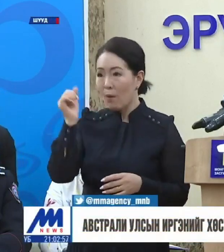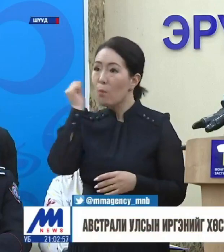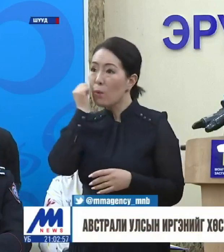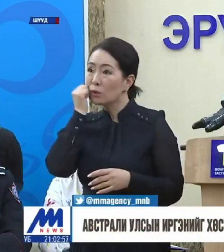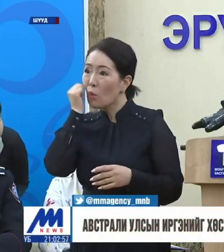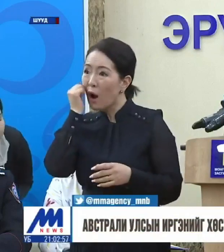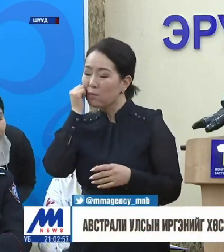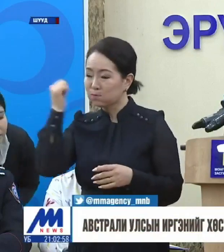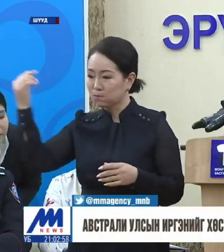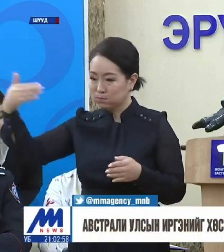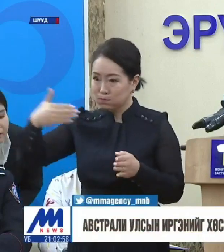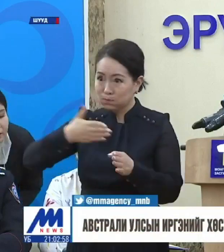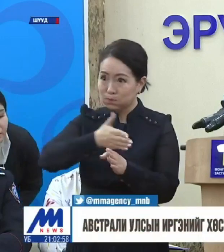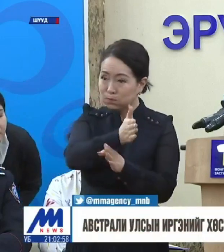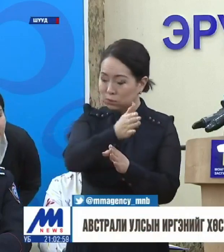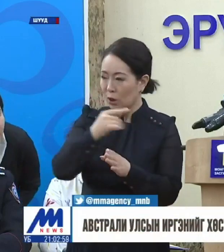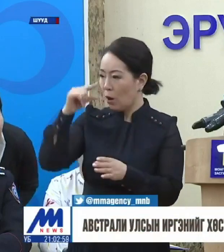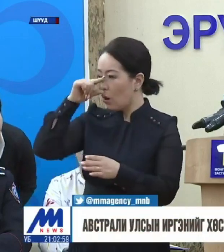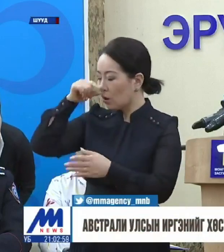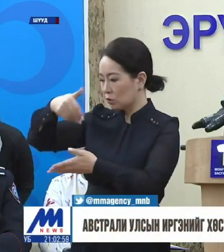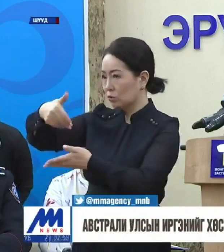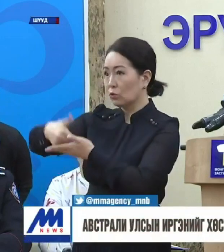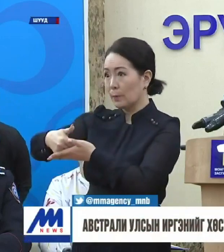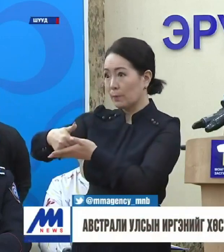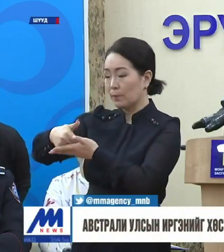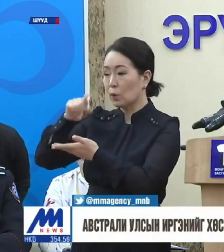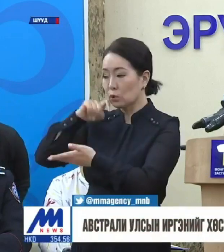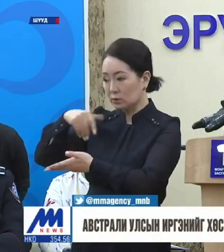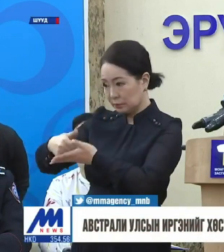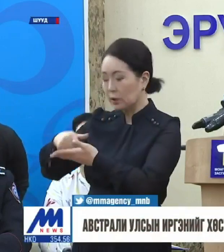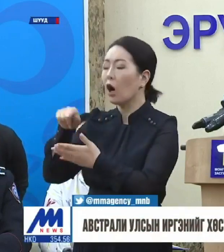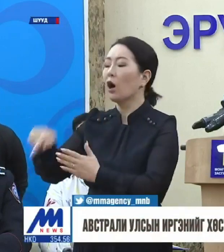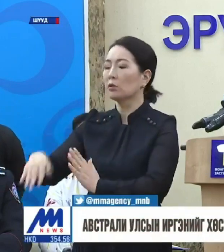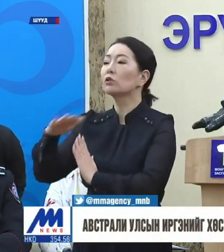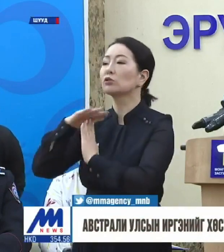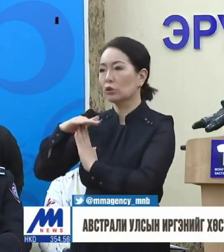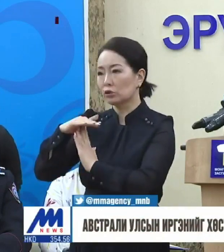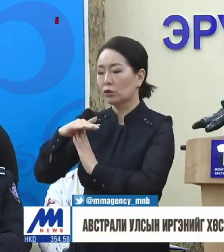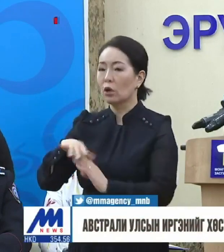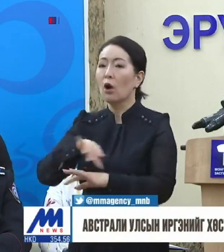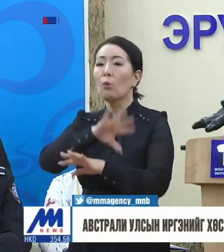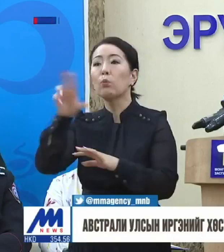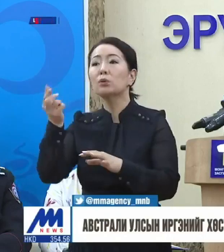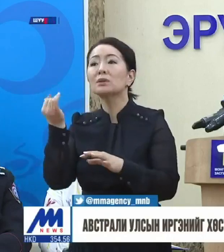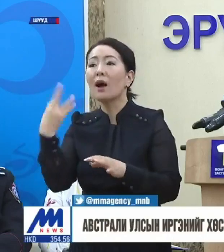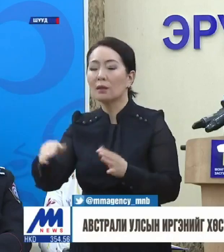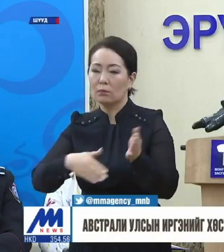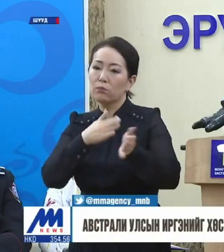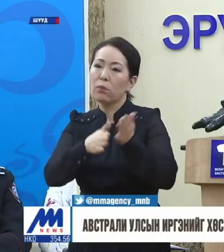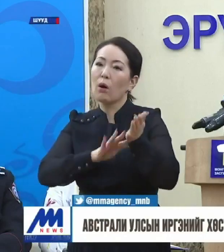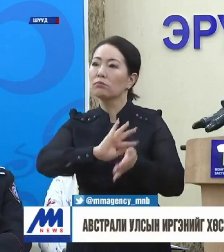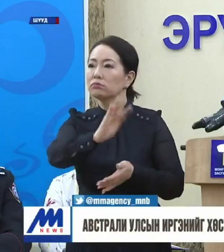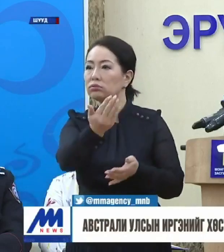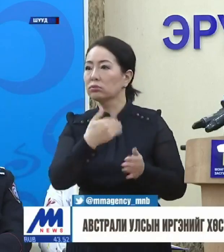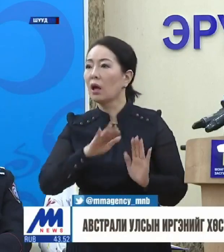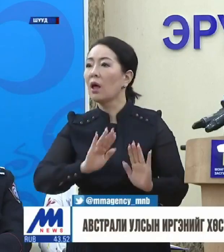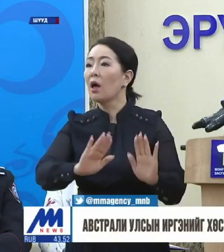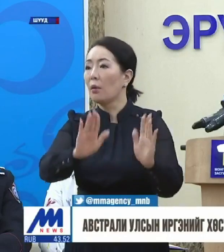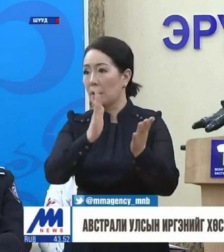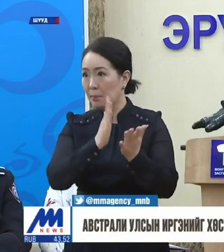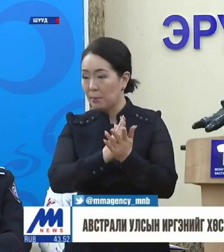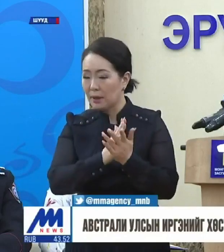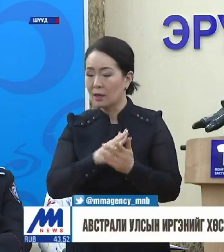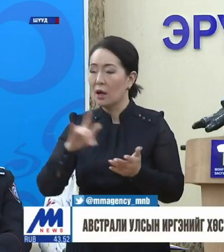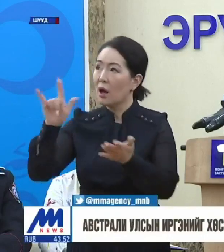дагуу өнөөдөрөөс эхлэн одоо зогсоож байгаа. За бусад одоо галтэргууд одоо бүгд ажиллаж байна. Гэхдээ энэ одоо агарын тээвэр төмөр